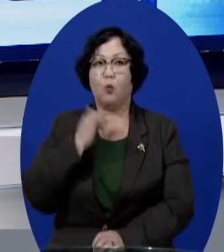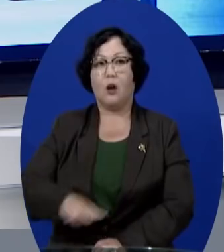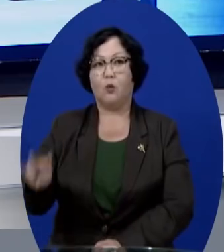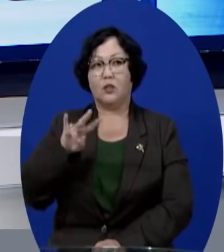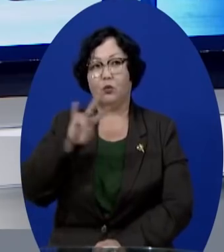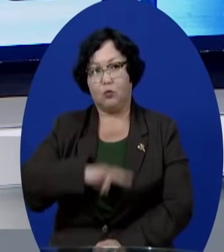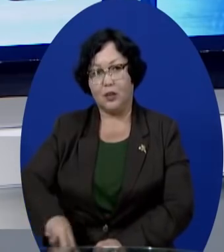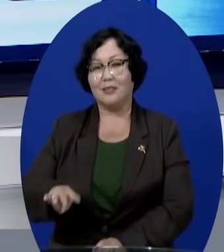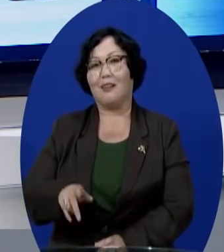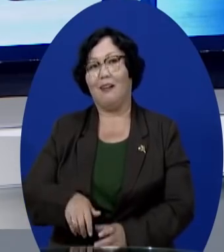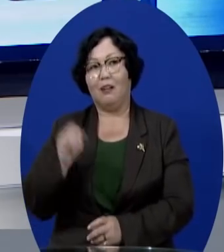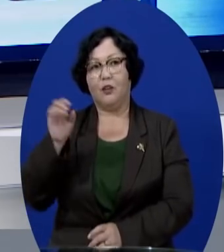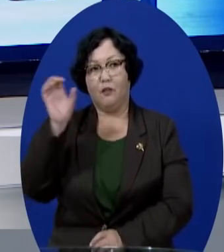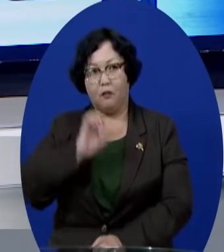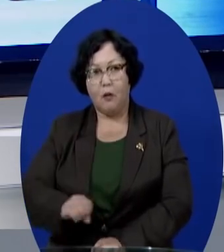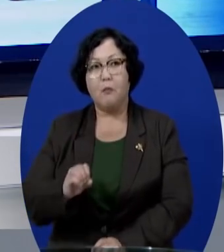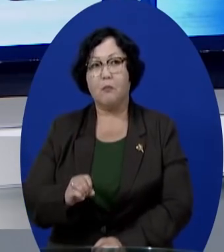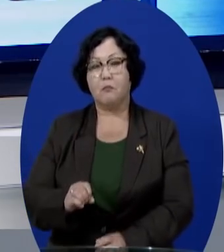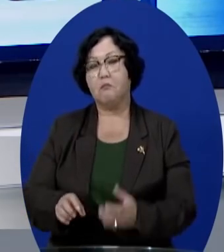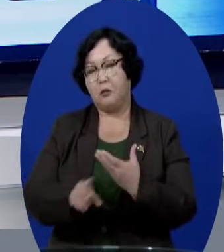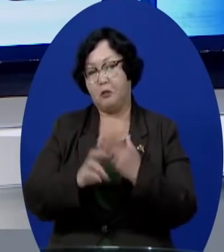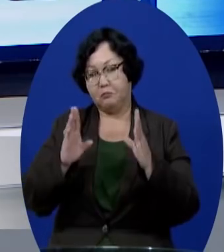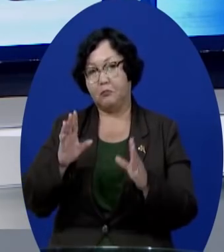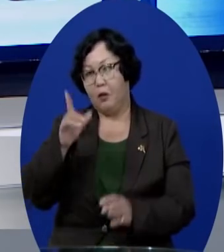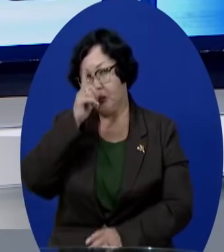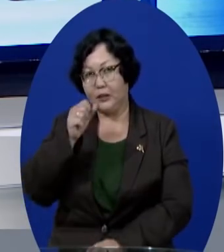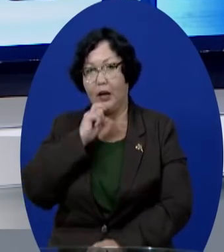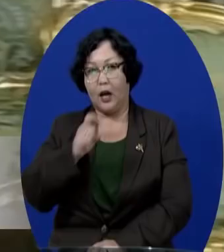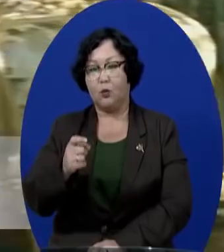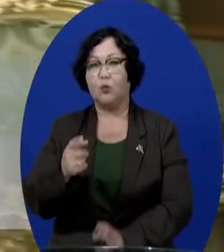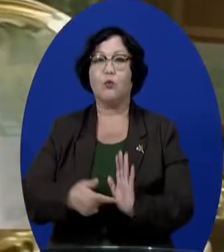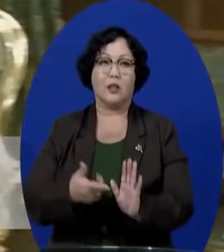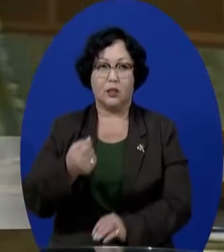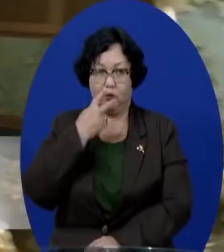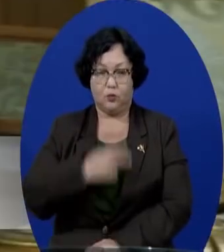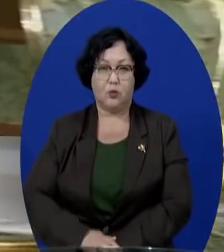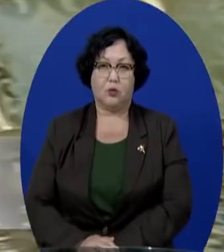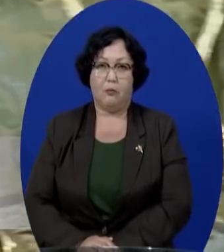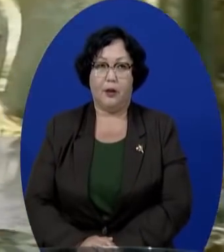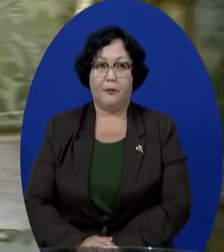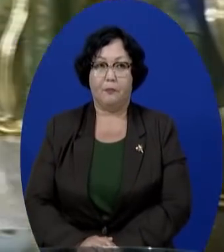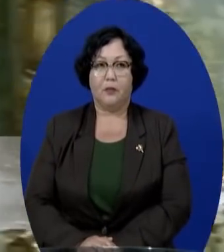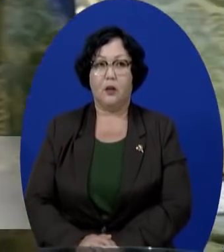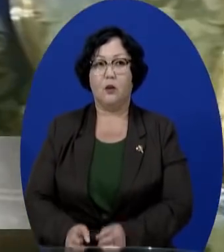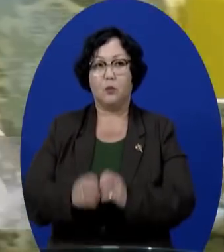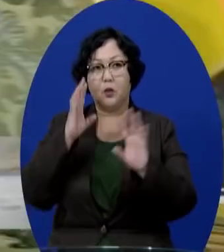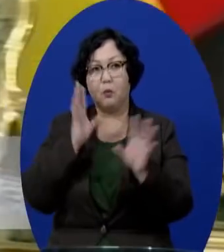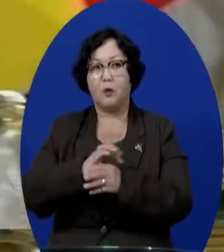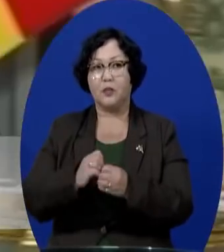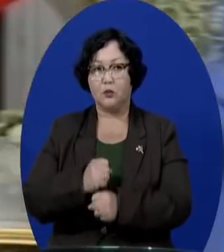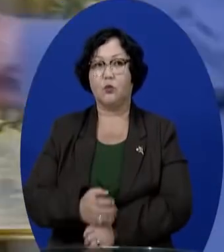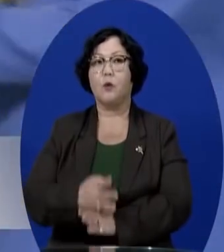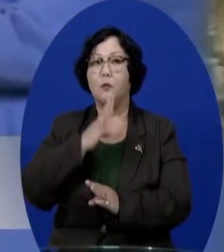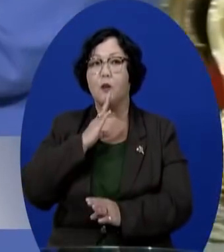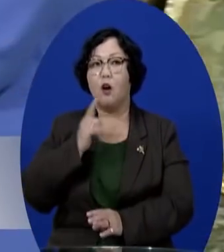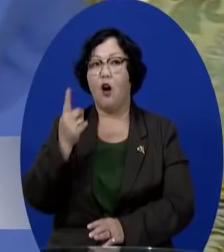орнуудын болгоомжлолт өгсөн Москвагийн хариу үлтгэж шинжээчд үзэж байна. Бүтээн босголт нь дуусах төхөж байгаа